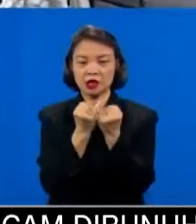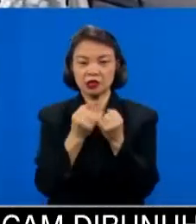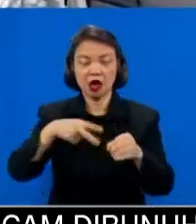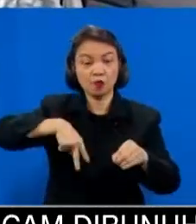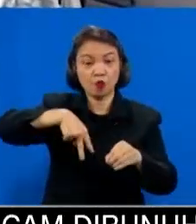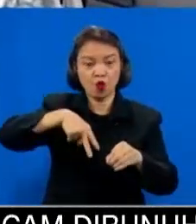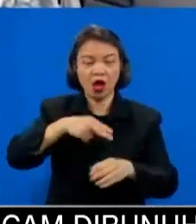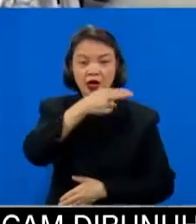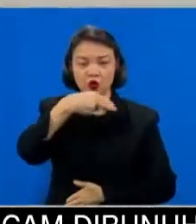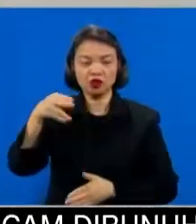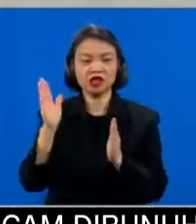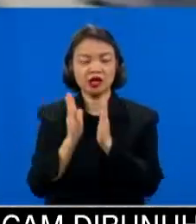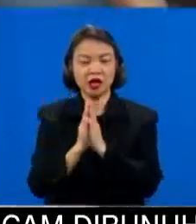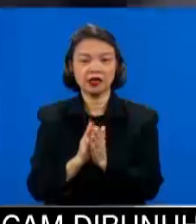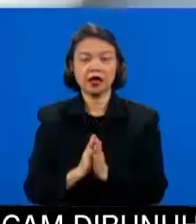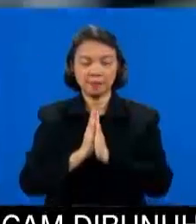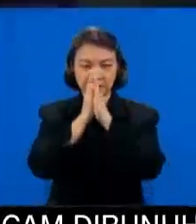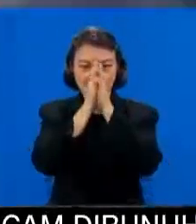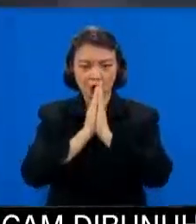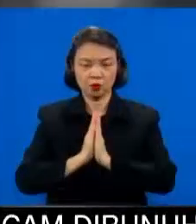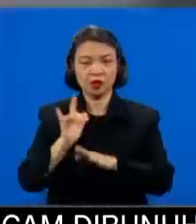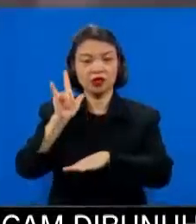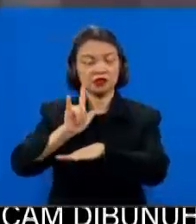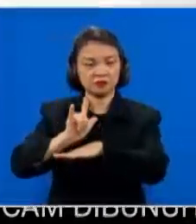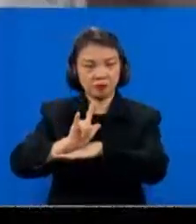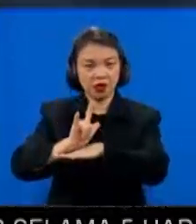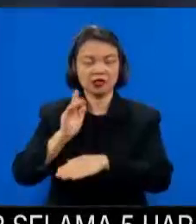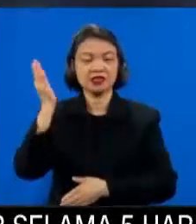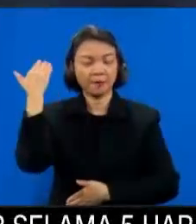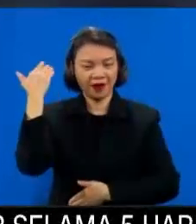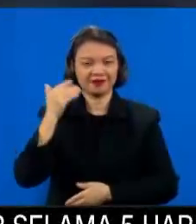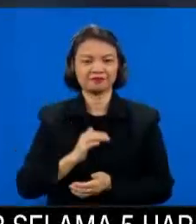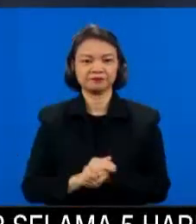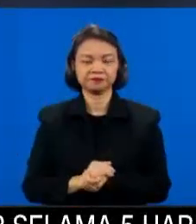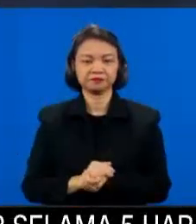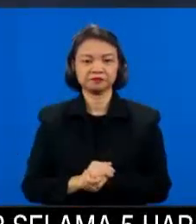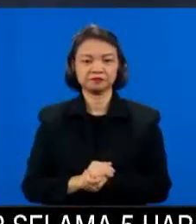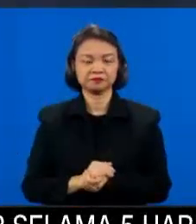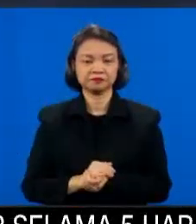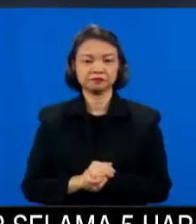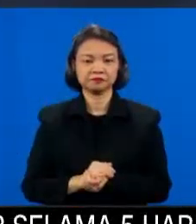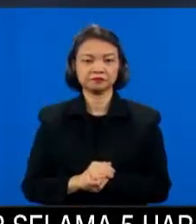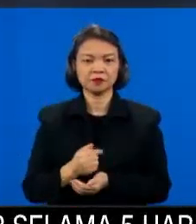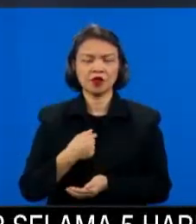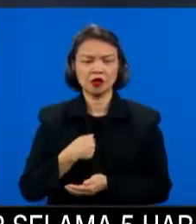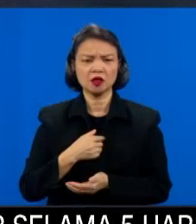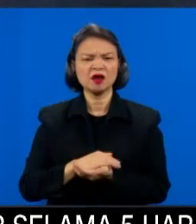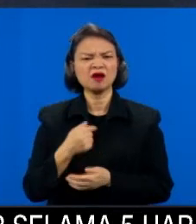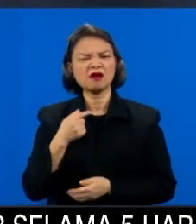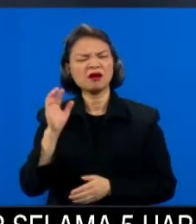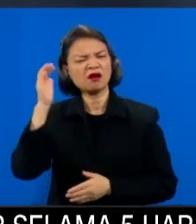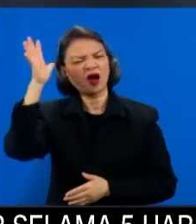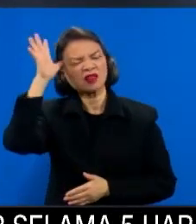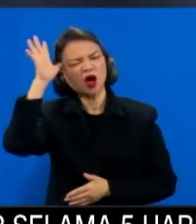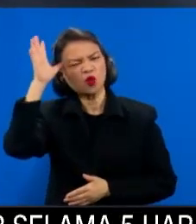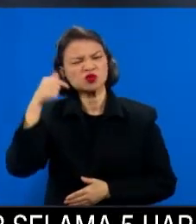pada ajang Piala AFF U19 di Bekasi, Jawa Barat. Udah tahu kalau bagaimana, soalnya udah bisa tidur sih. Lalu